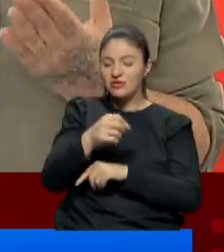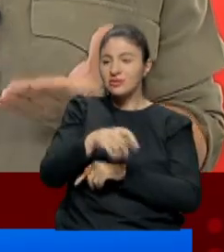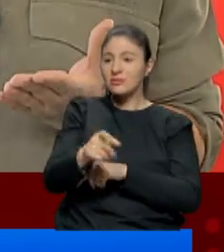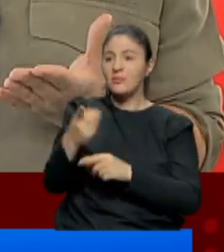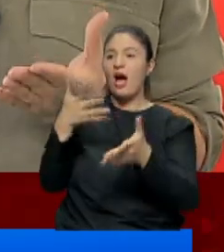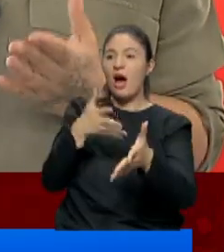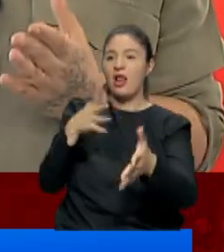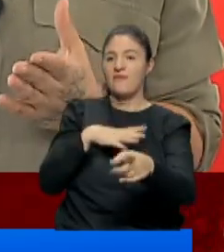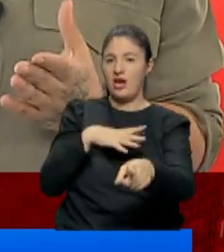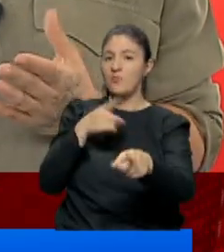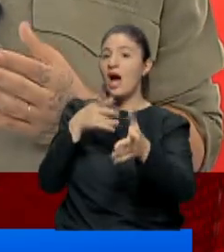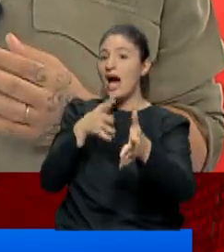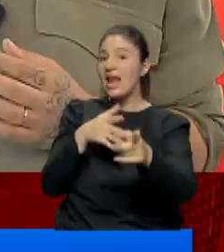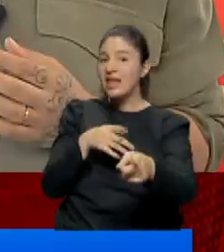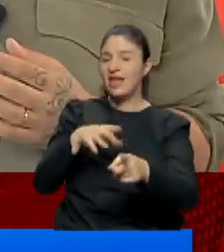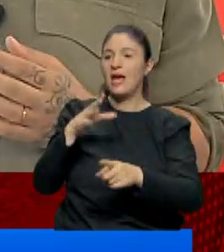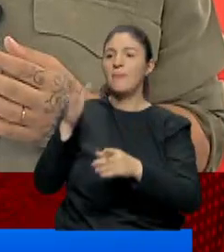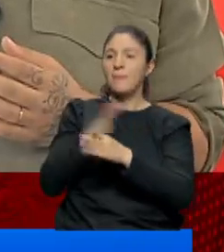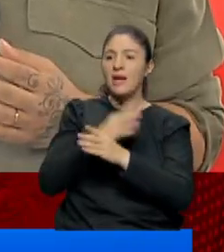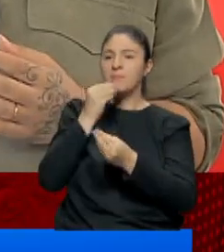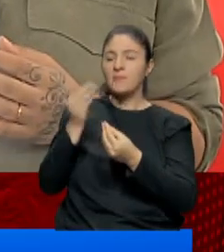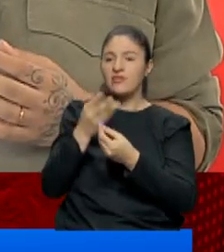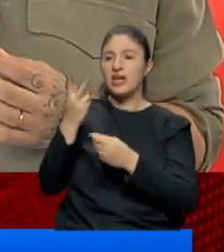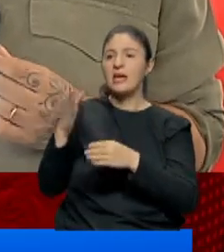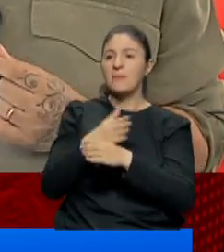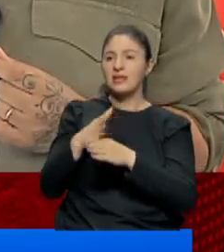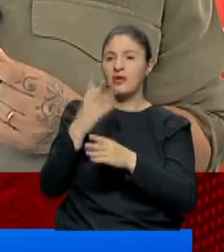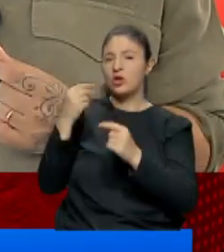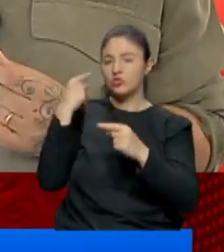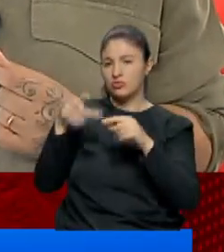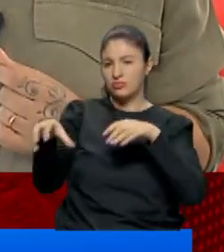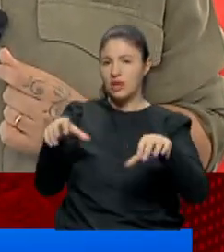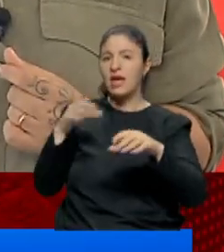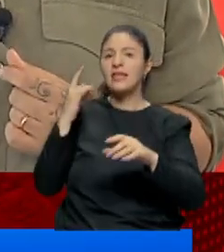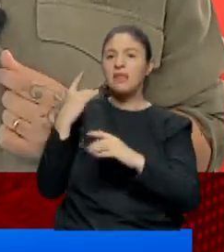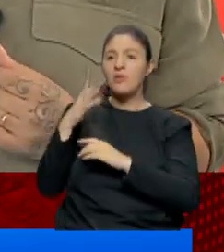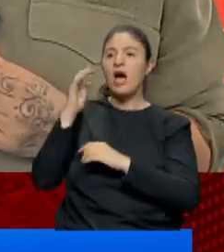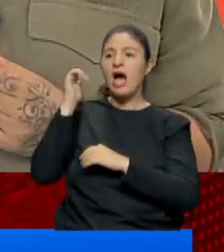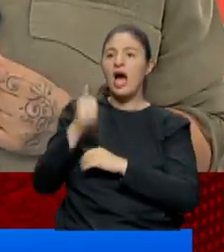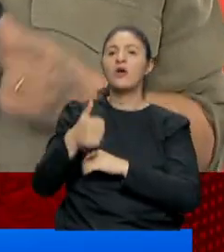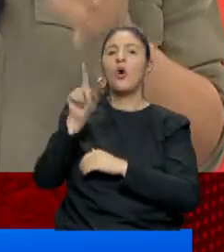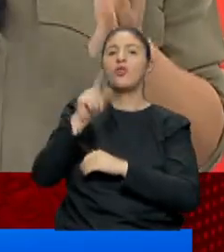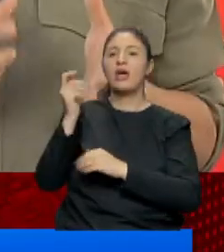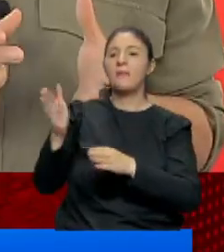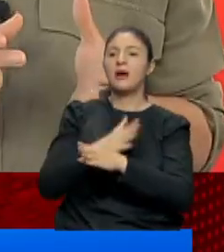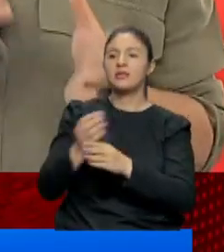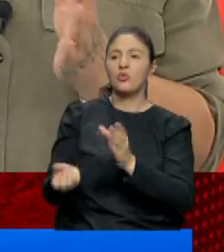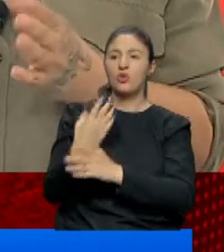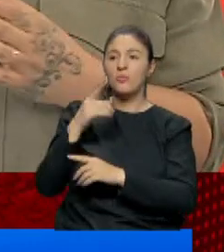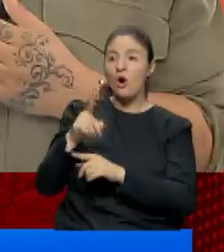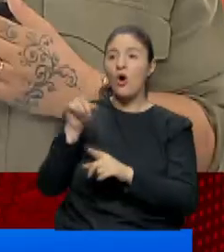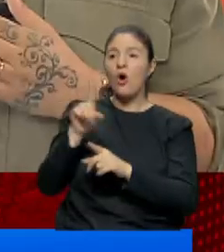için Mesela bir hal var bu hallede Market ve manavlarda iki pazar olarak düşünürsek Diyarbakır'da her gün ol pazar kuruluyor ve bu